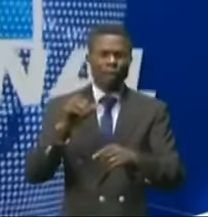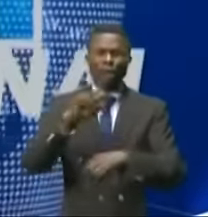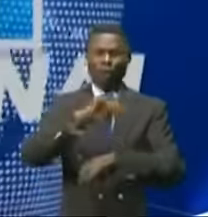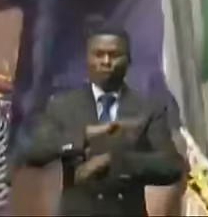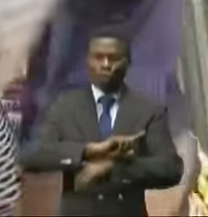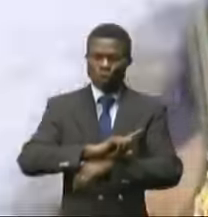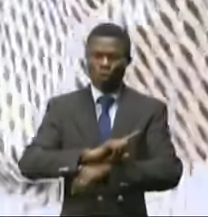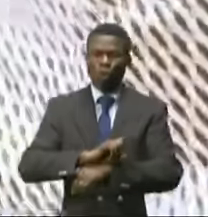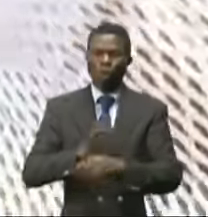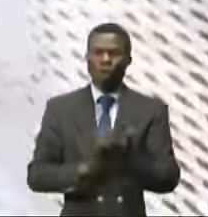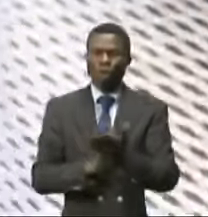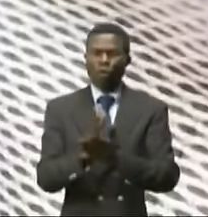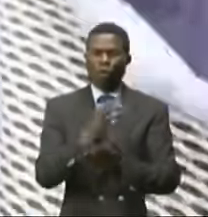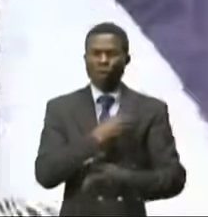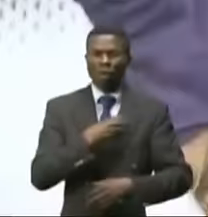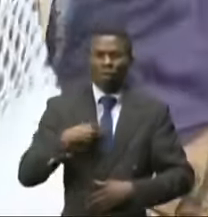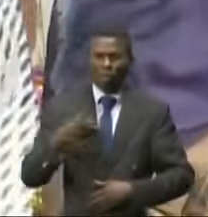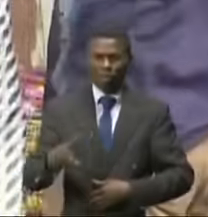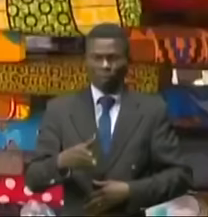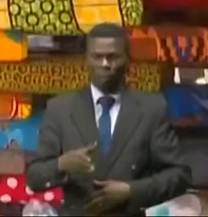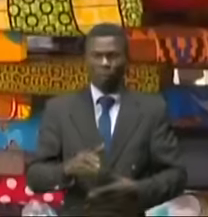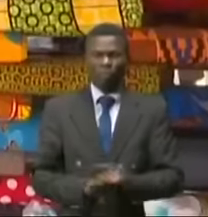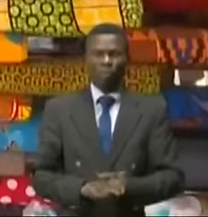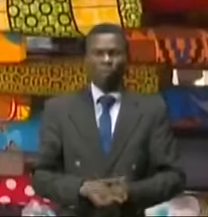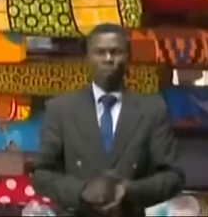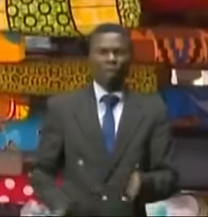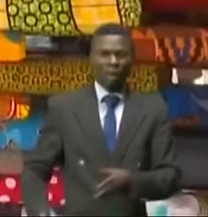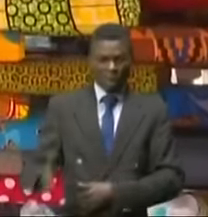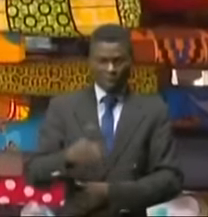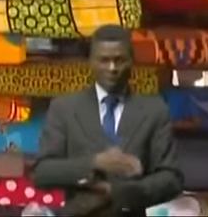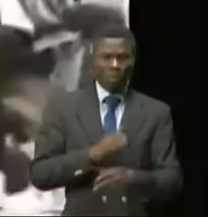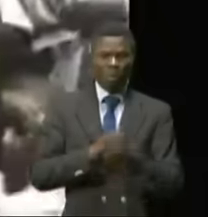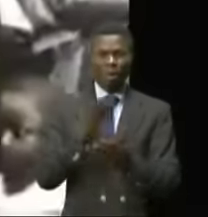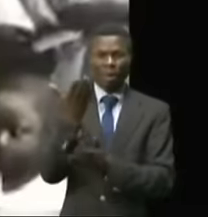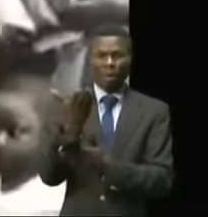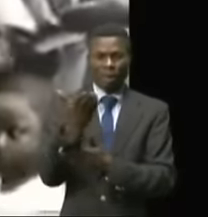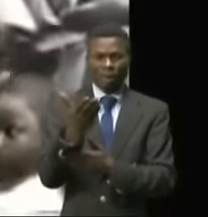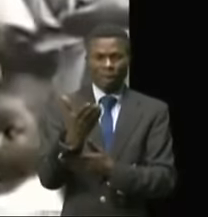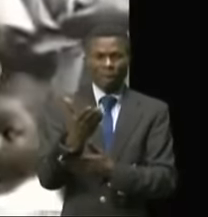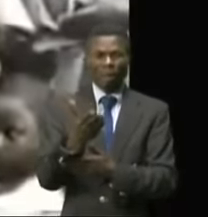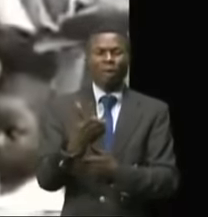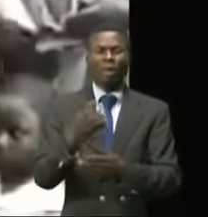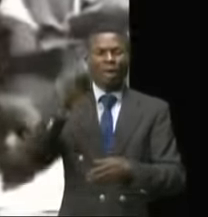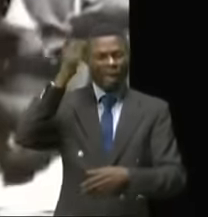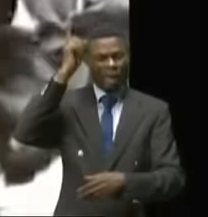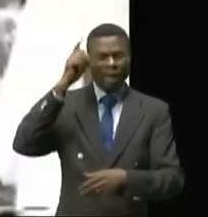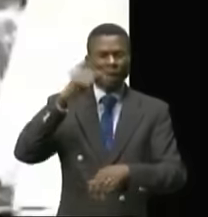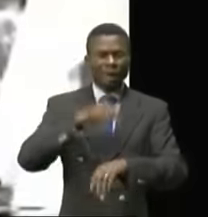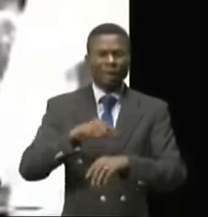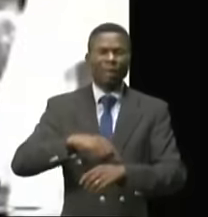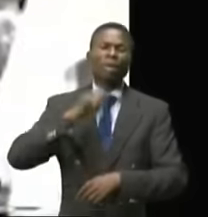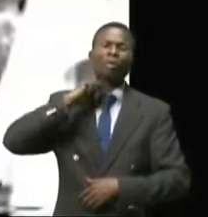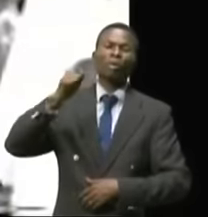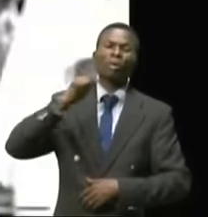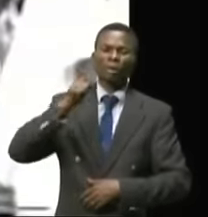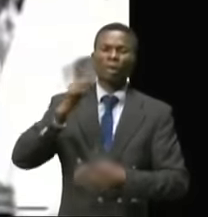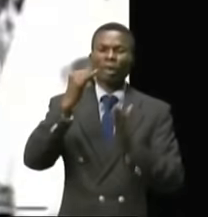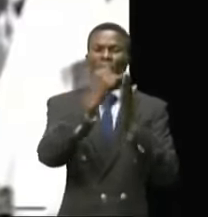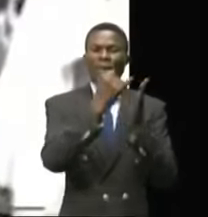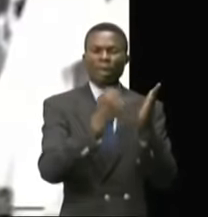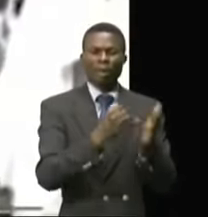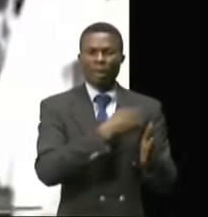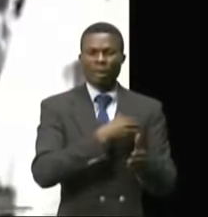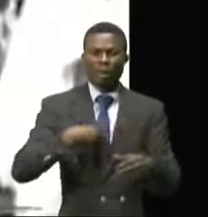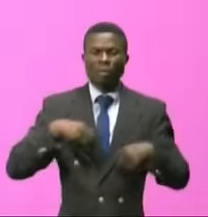Commentaire. Le pagne, ce tissu qui nous a été imposé pendant la colonisation, fait partie de l'identité de la